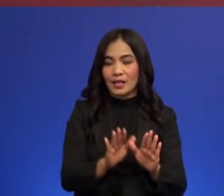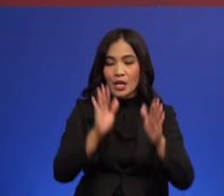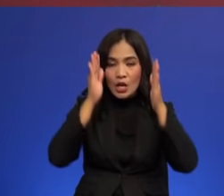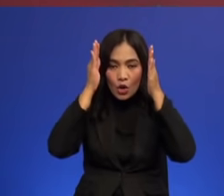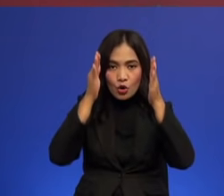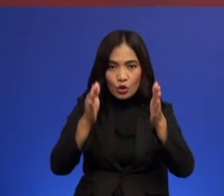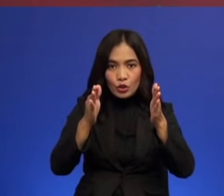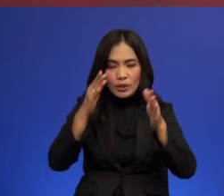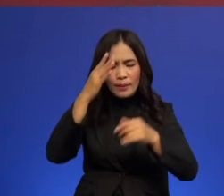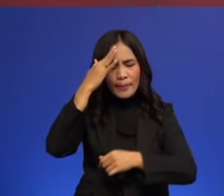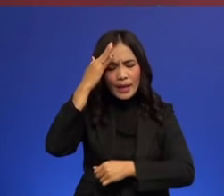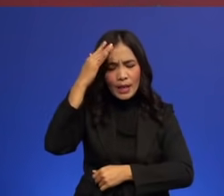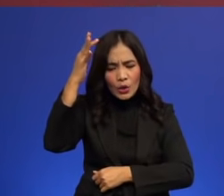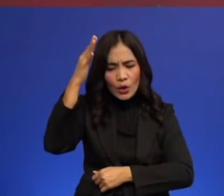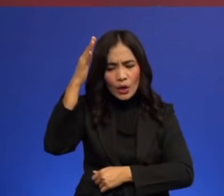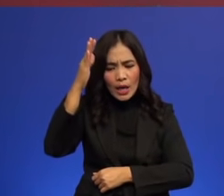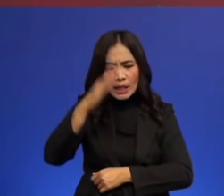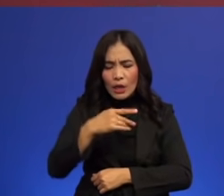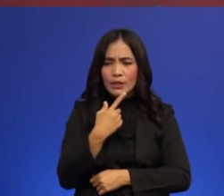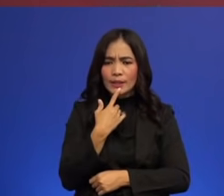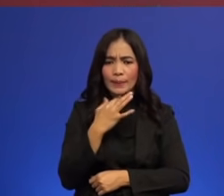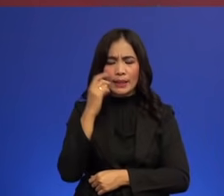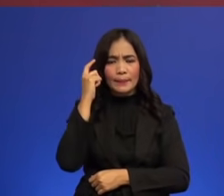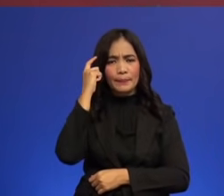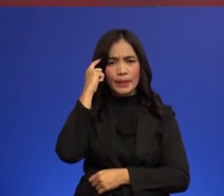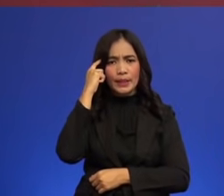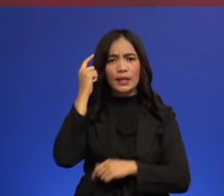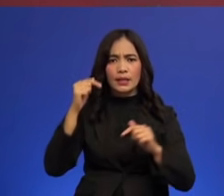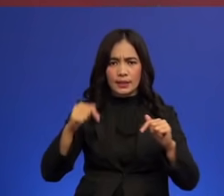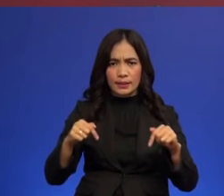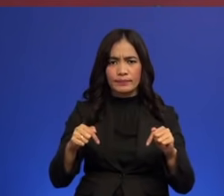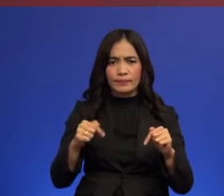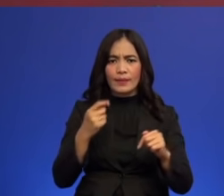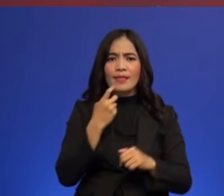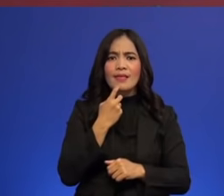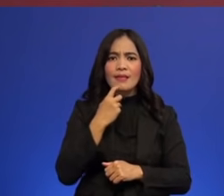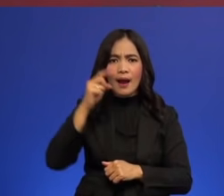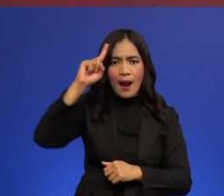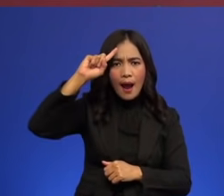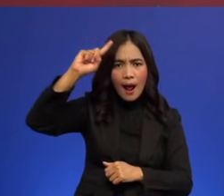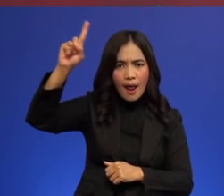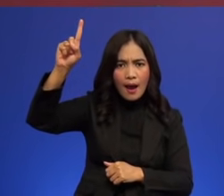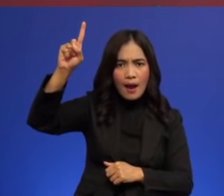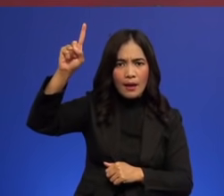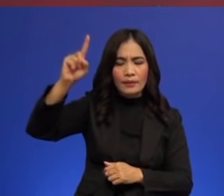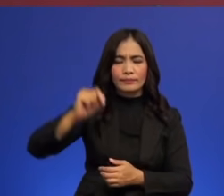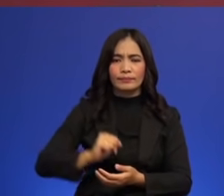khusus merenungkan atau menghayati ini, saudara.